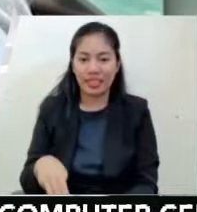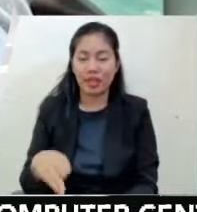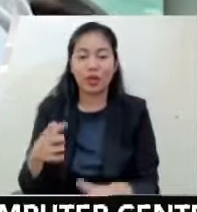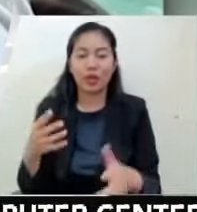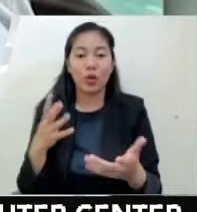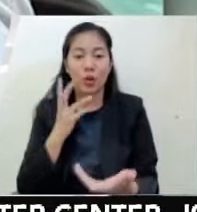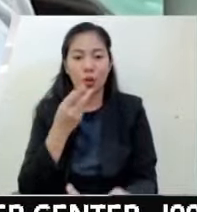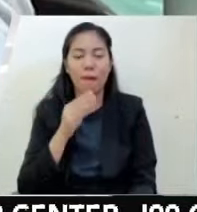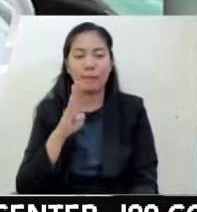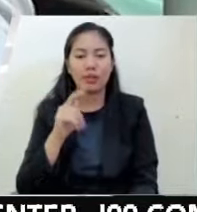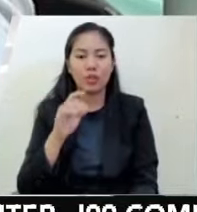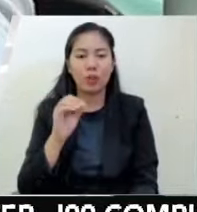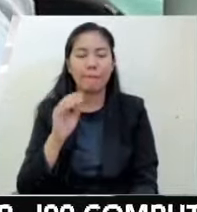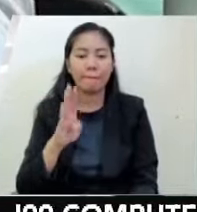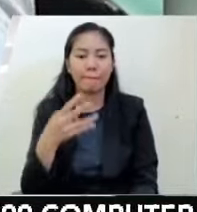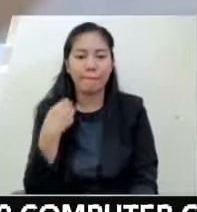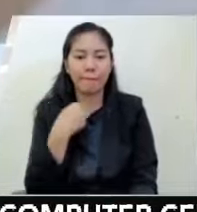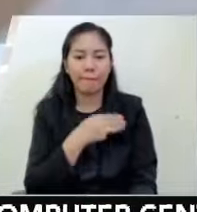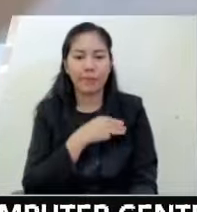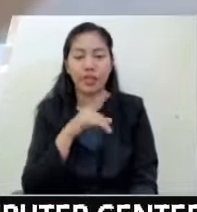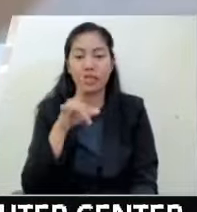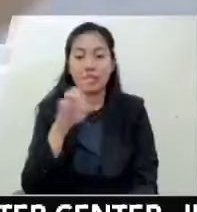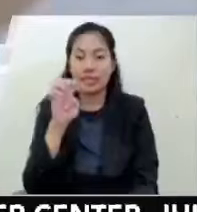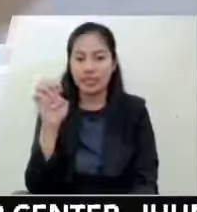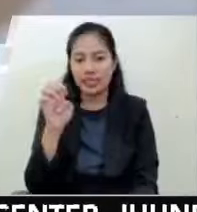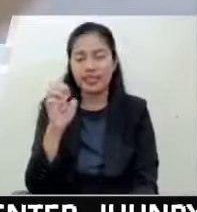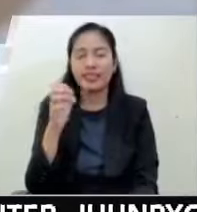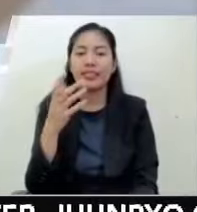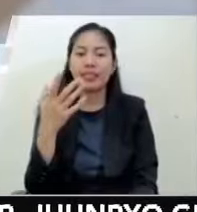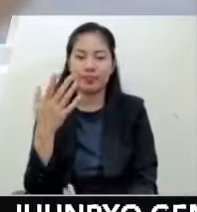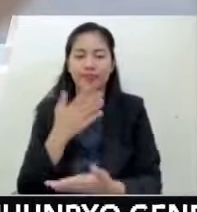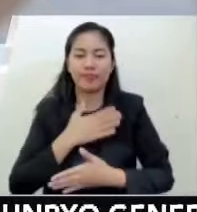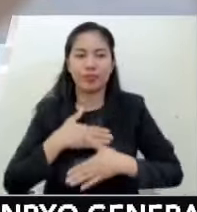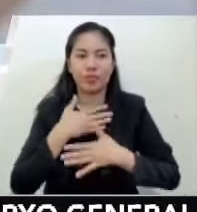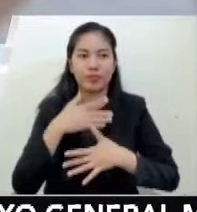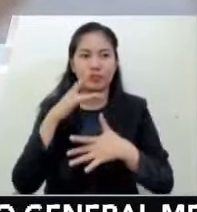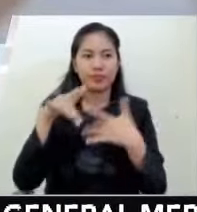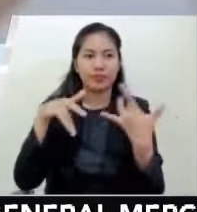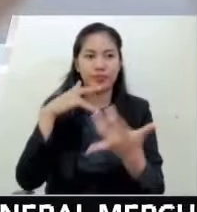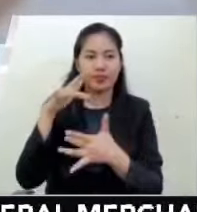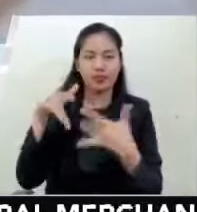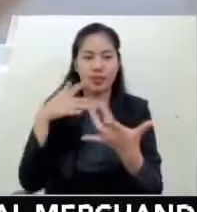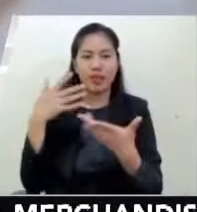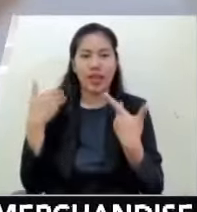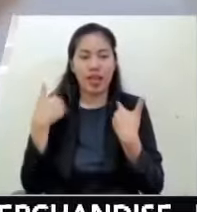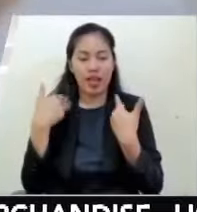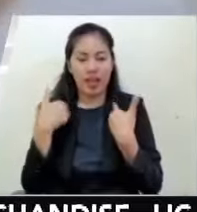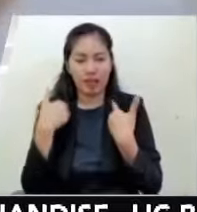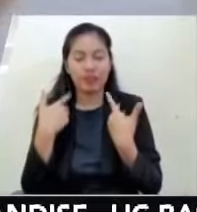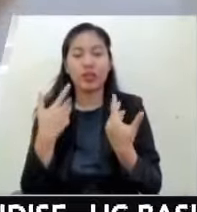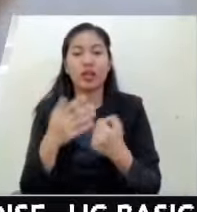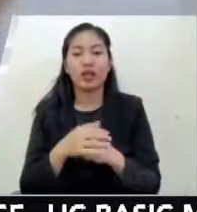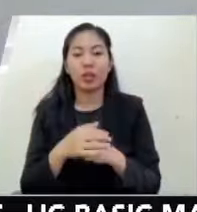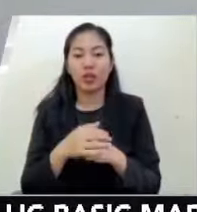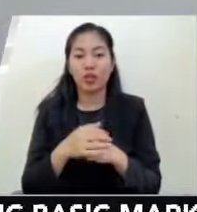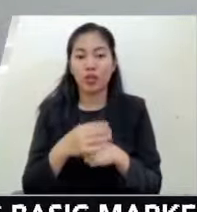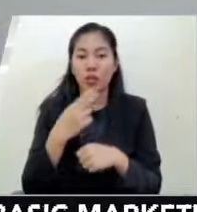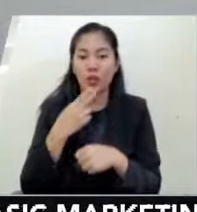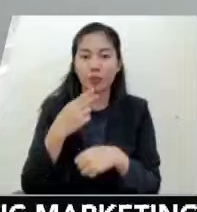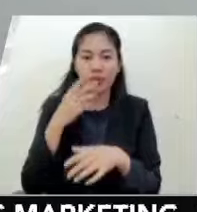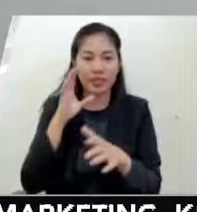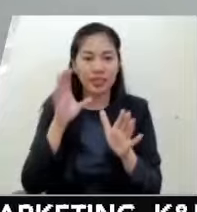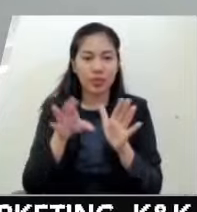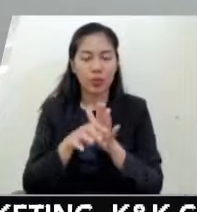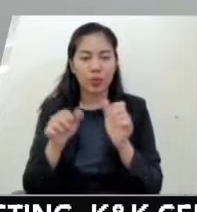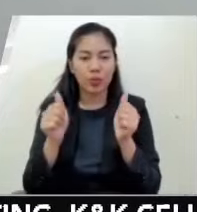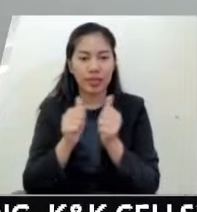enjoy sa paggagala. Marami rin ang kinilig sa cute picture niya na may hawak na cotton candy at mga lobo. Biro